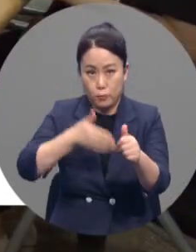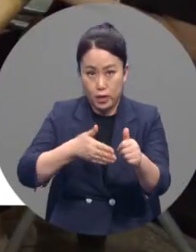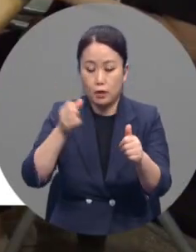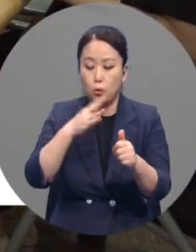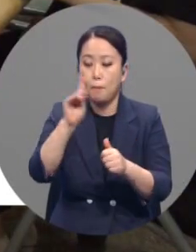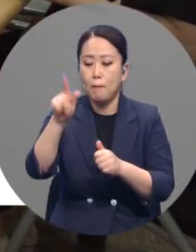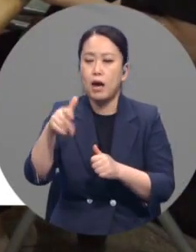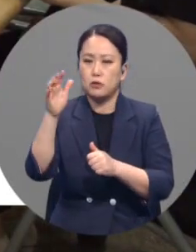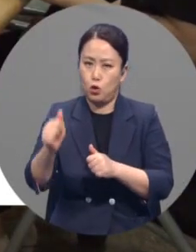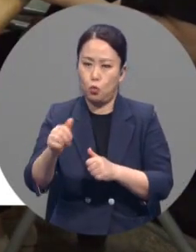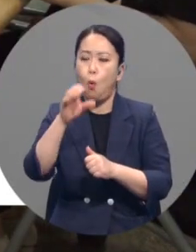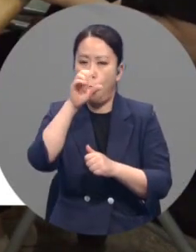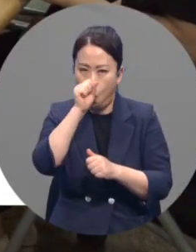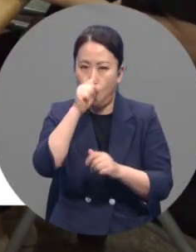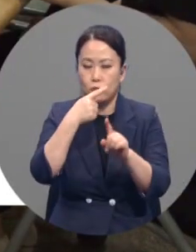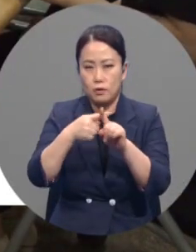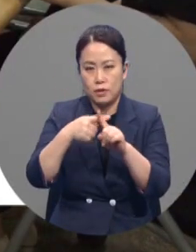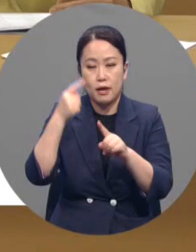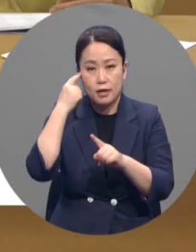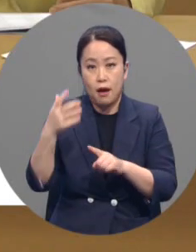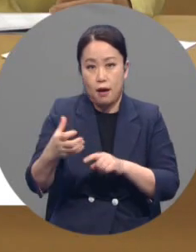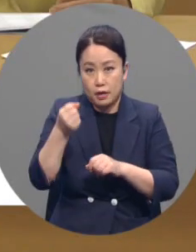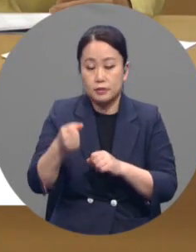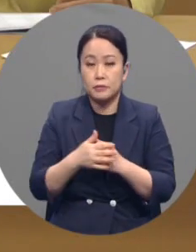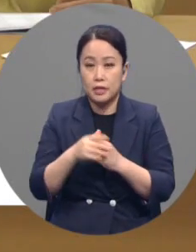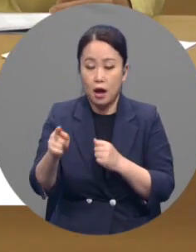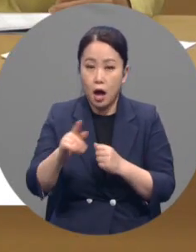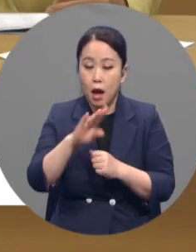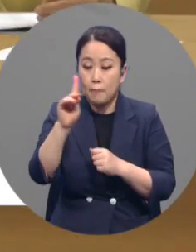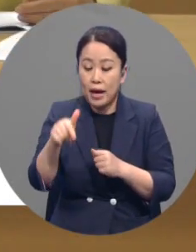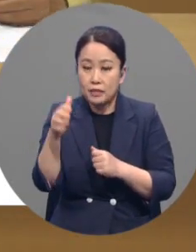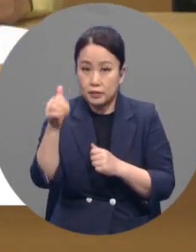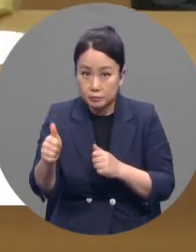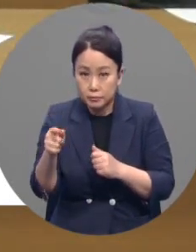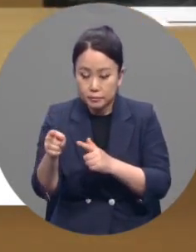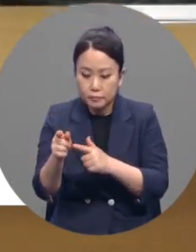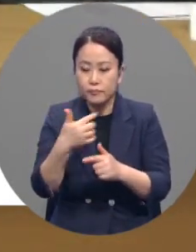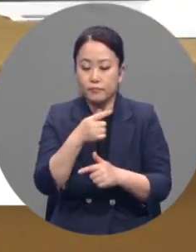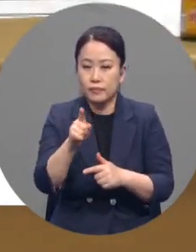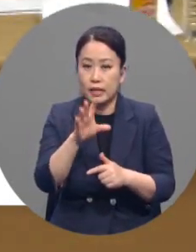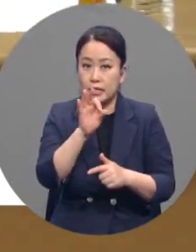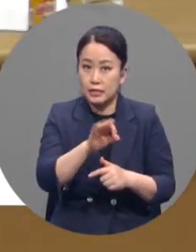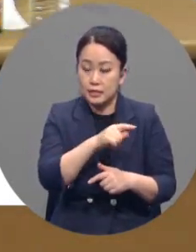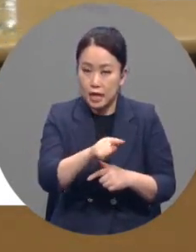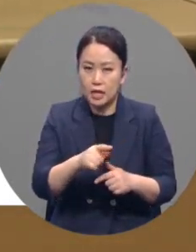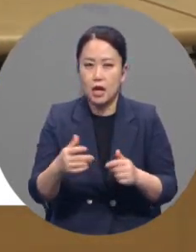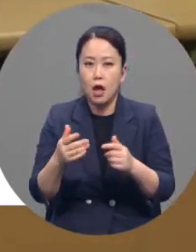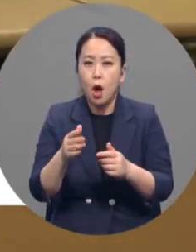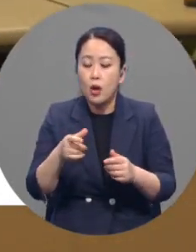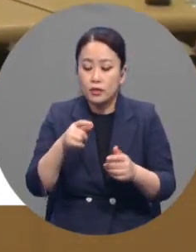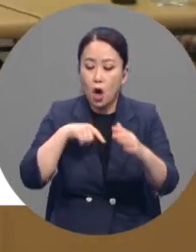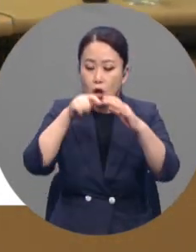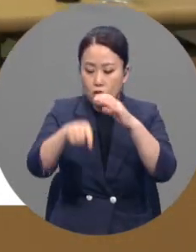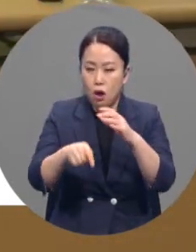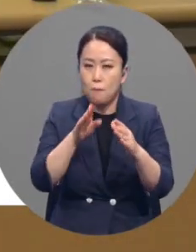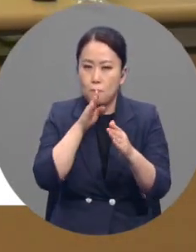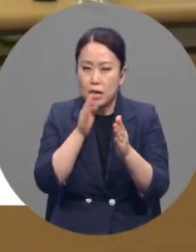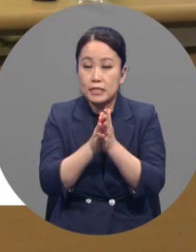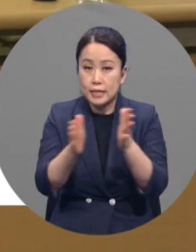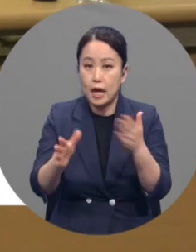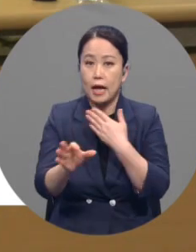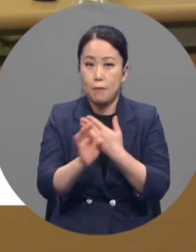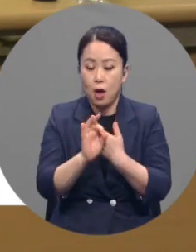밝혔습니다. 나 시장은 박 지사에게 국도 승격으로 웅상 상북간 터널 공사가 본격화되면